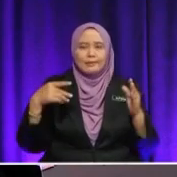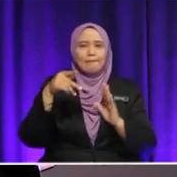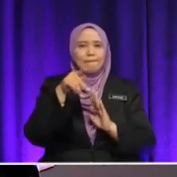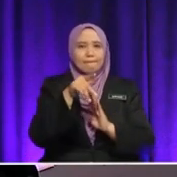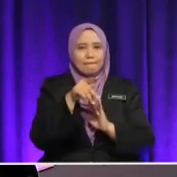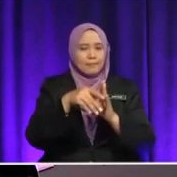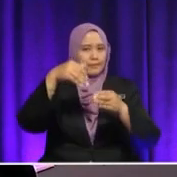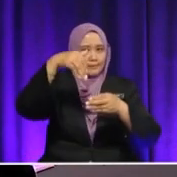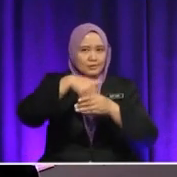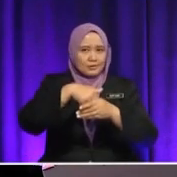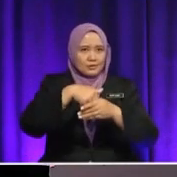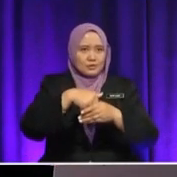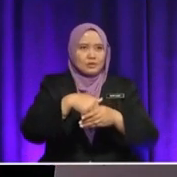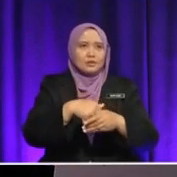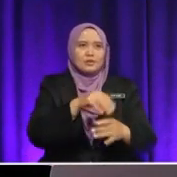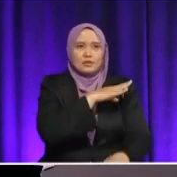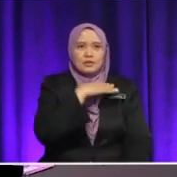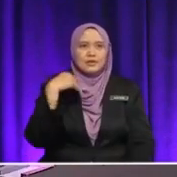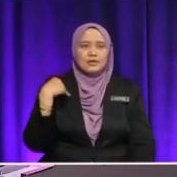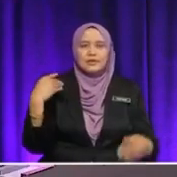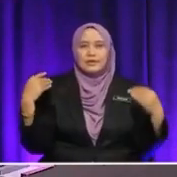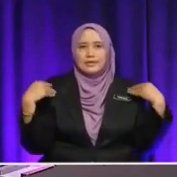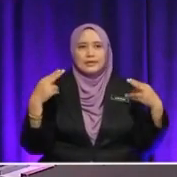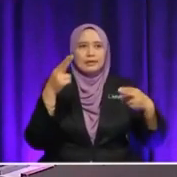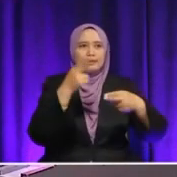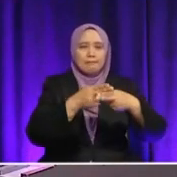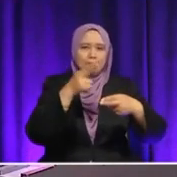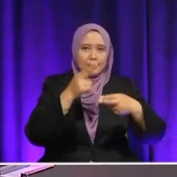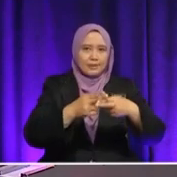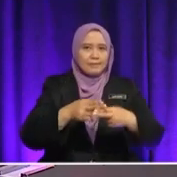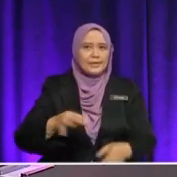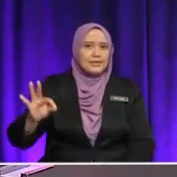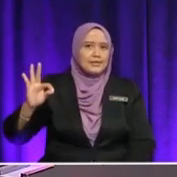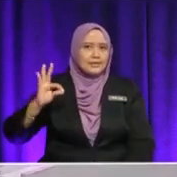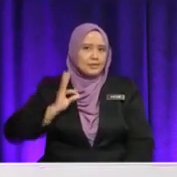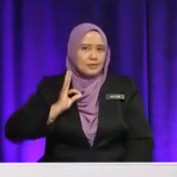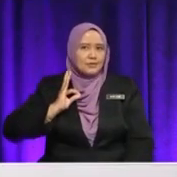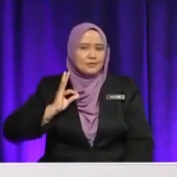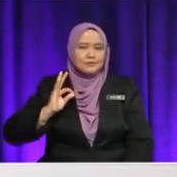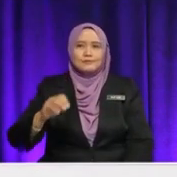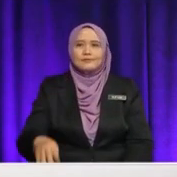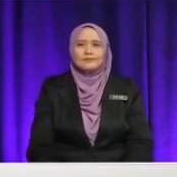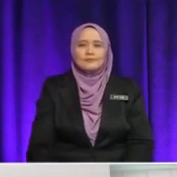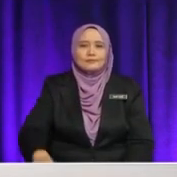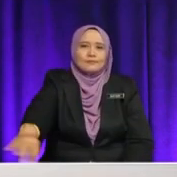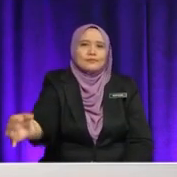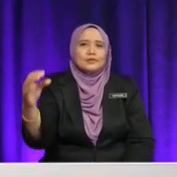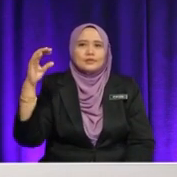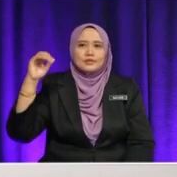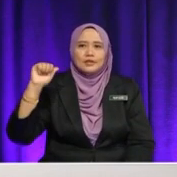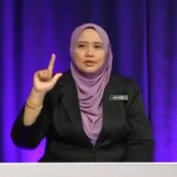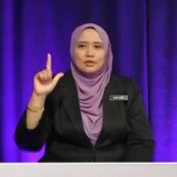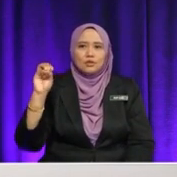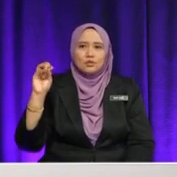sekarang Perlu ada calon baru capnya Raya boleh berjalan kata trioxide adalah penamaan calon MCH apa